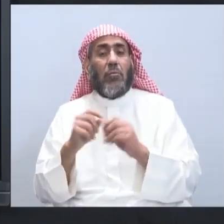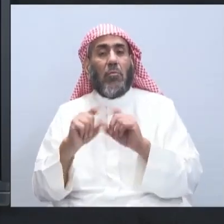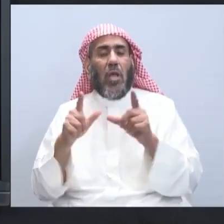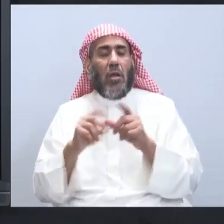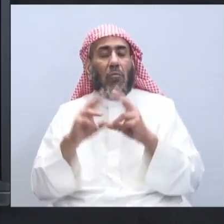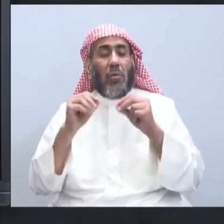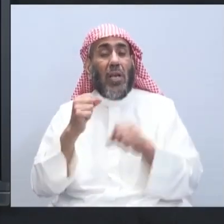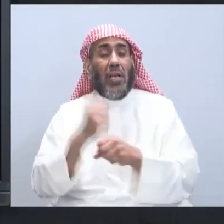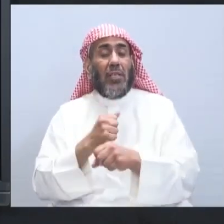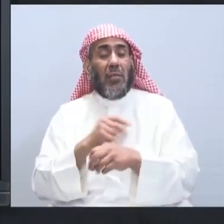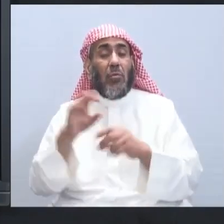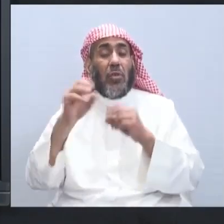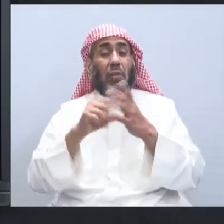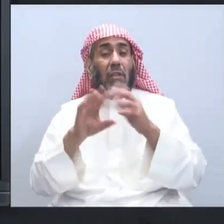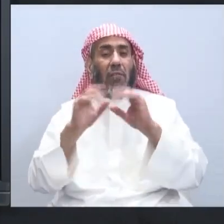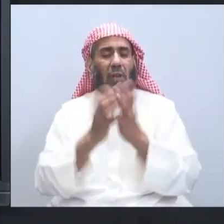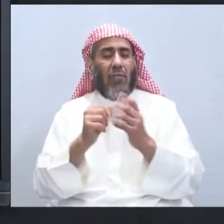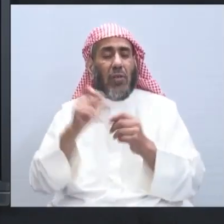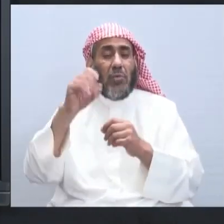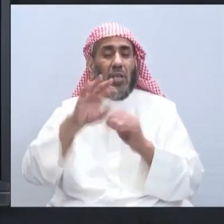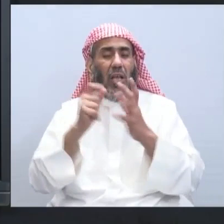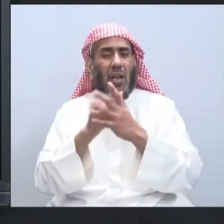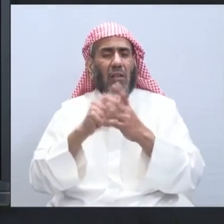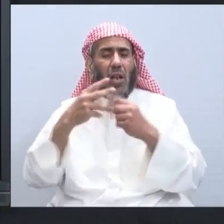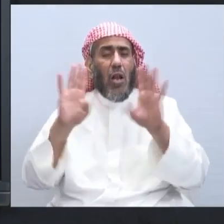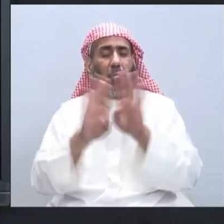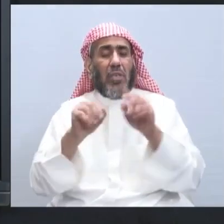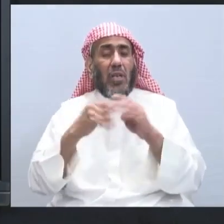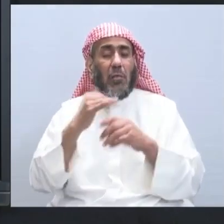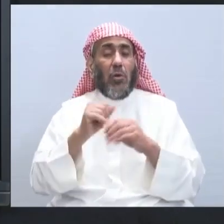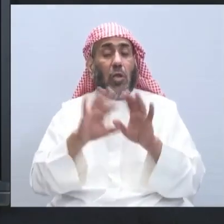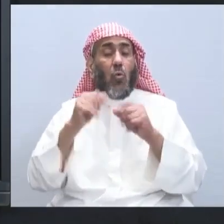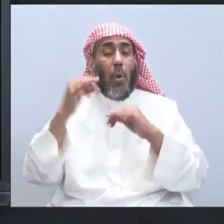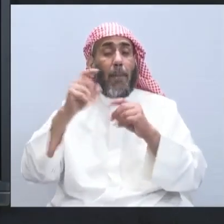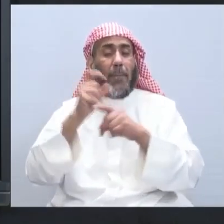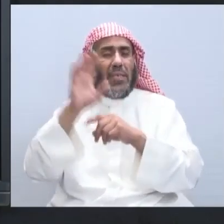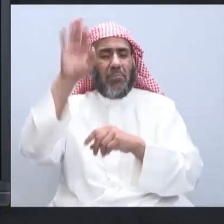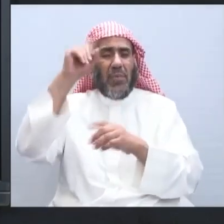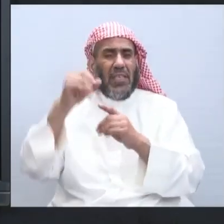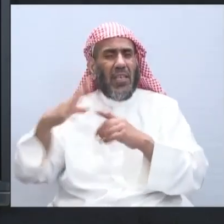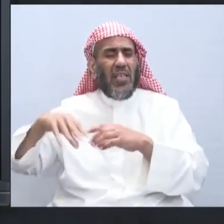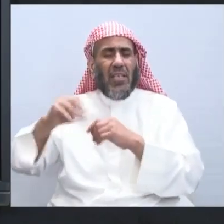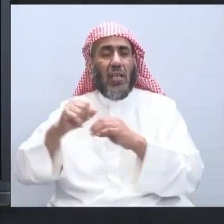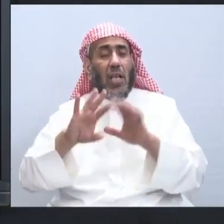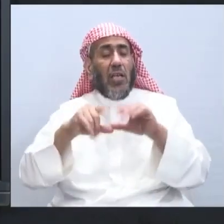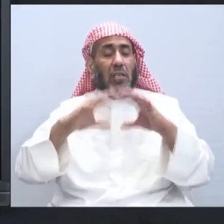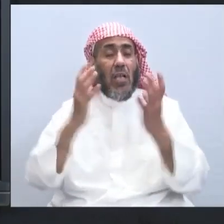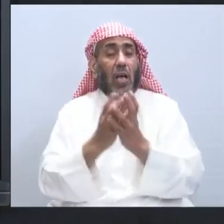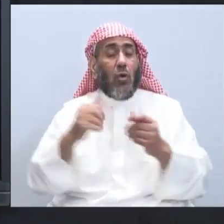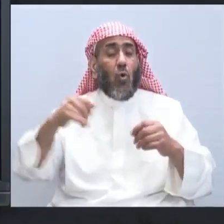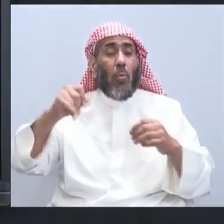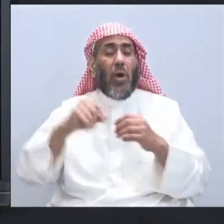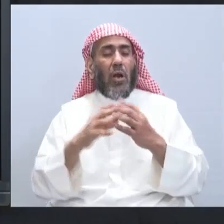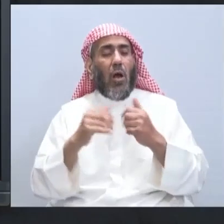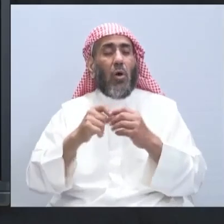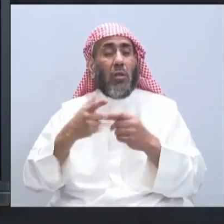في لبنان اسس مارون القاش هذه الفرقه في مصر ظهر الفن المسرحي العربي حينما بنى خديوي مصر اسماعيل باشا دار الاوبرا في القاهره واخذت